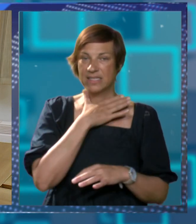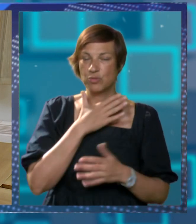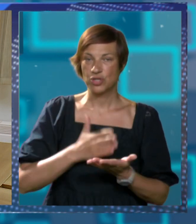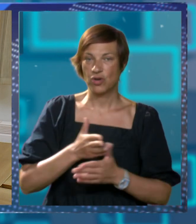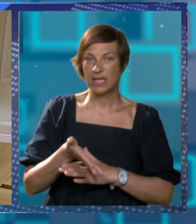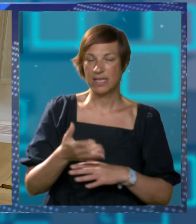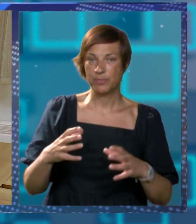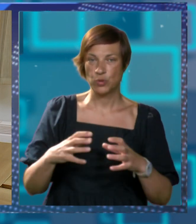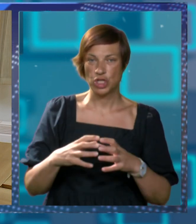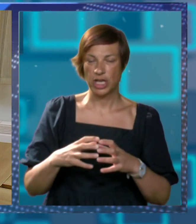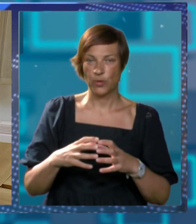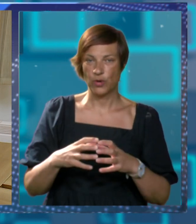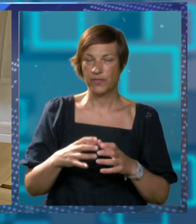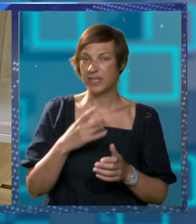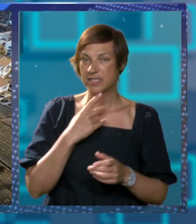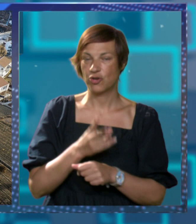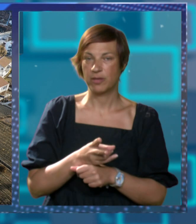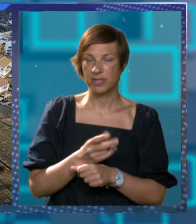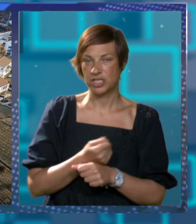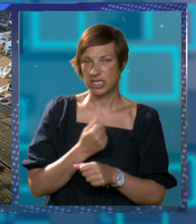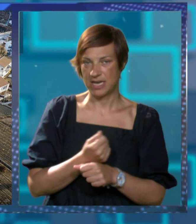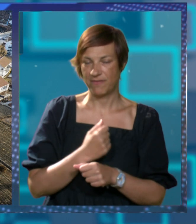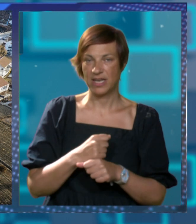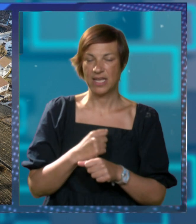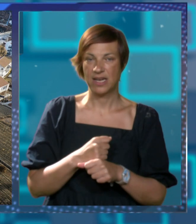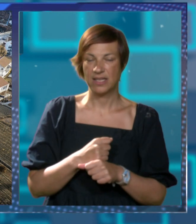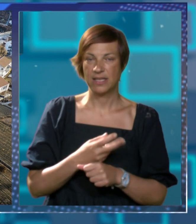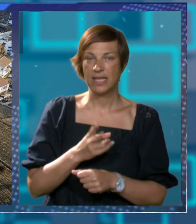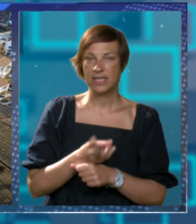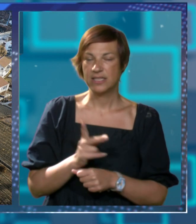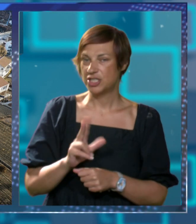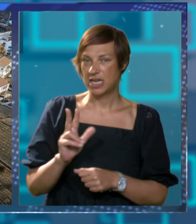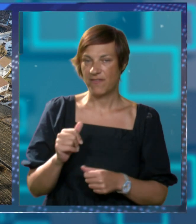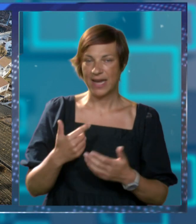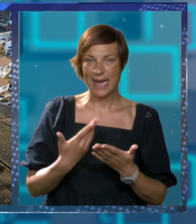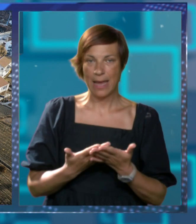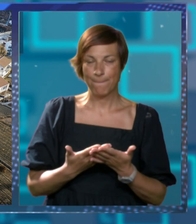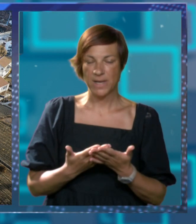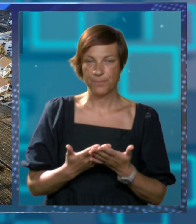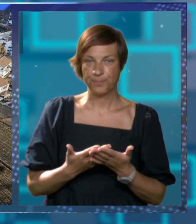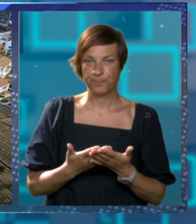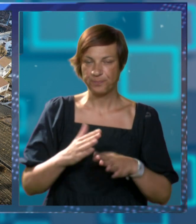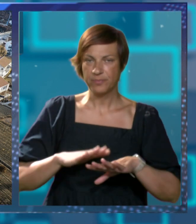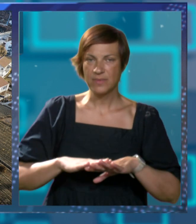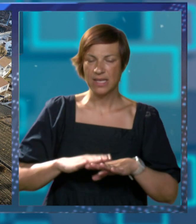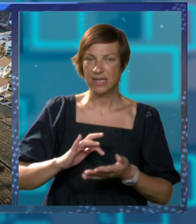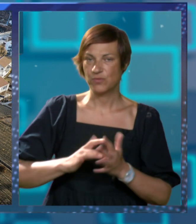škola da bi ušli u okvire s kojima je država navikla raditi. Znači, država nema